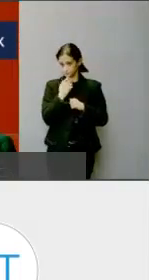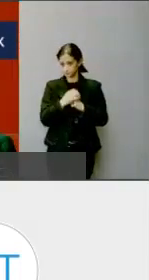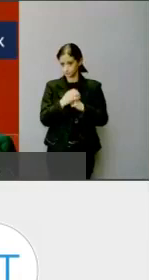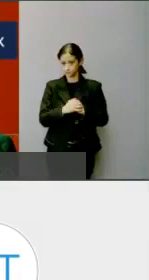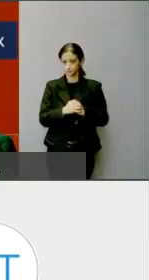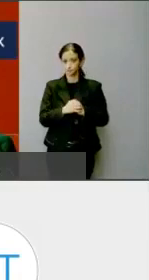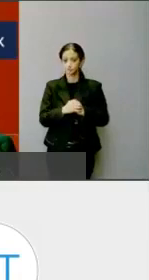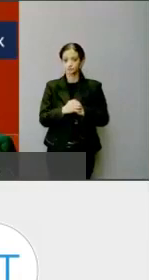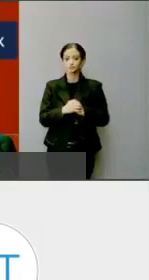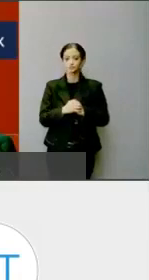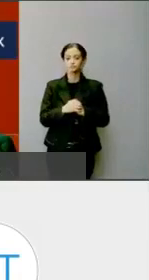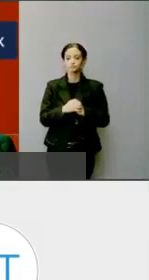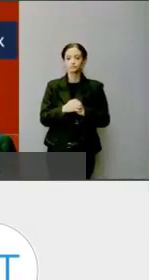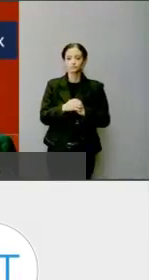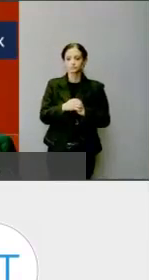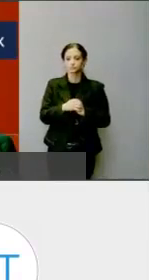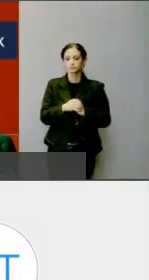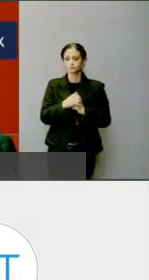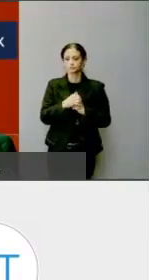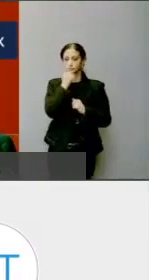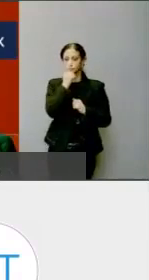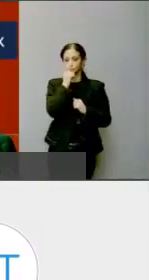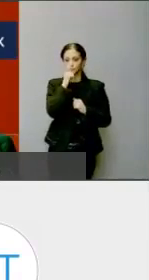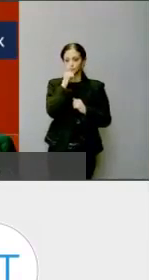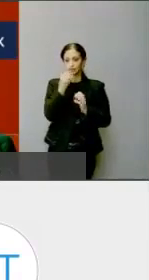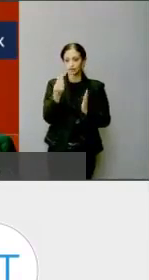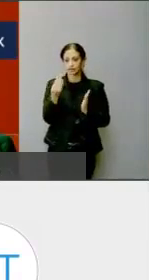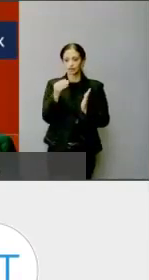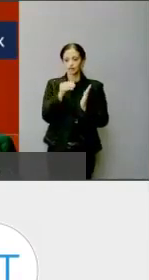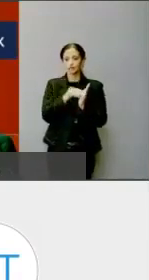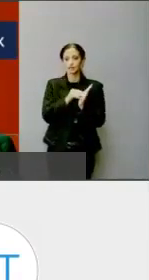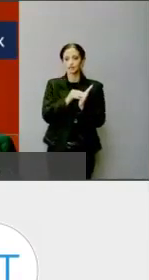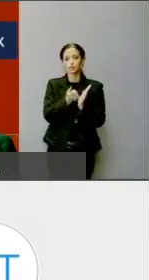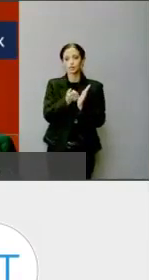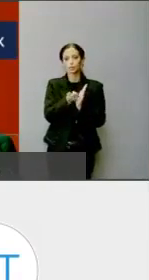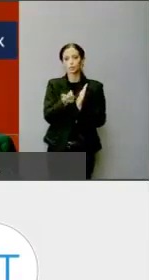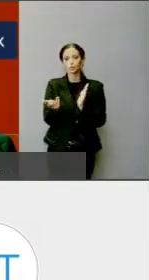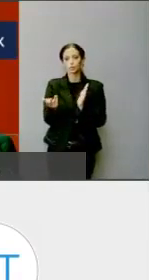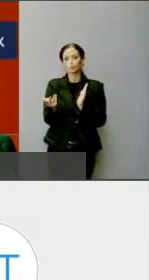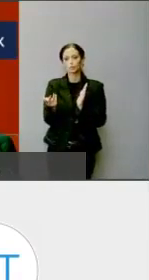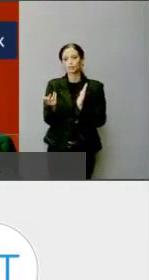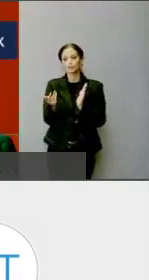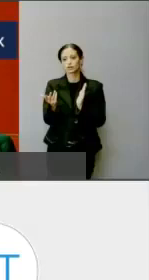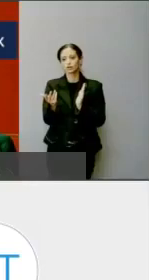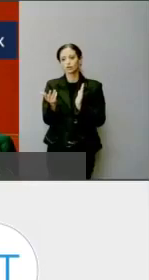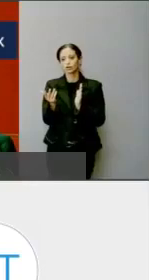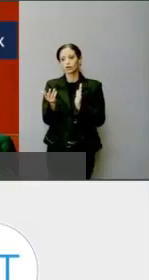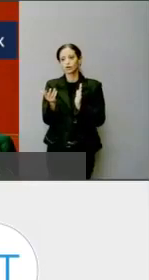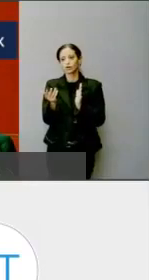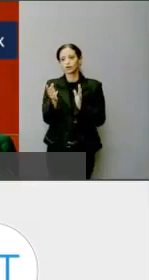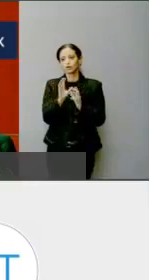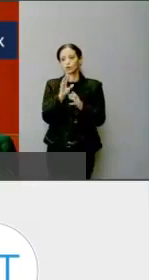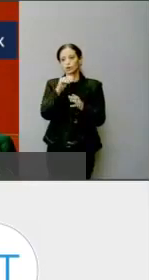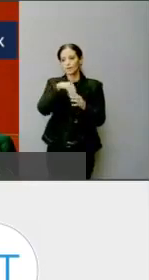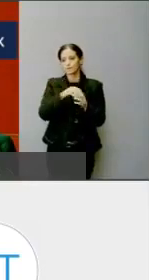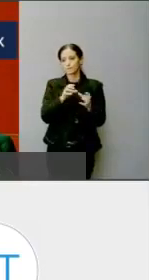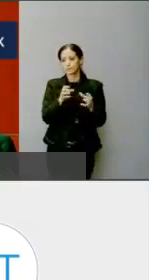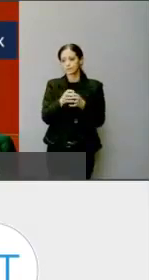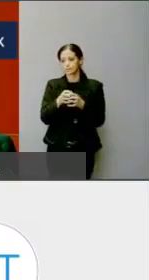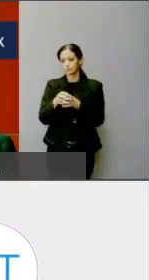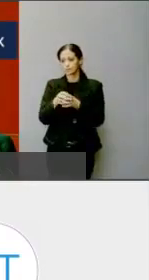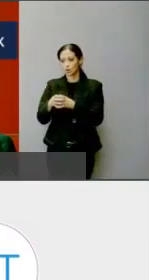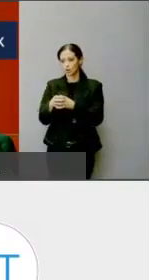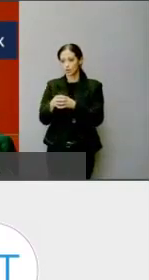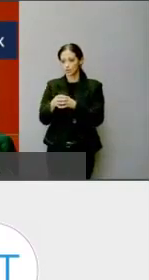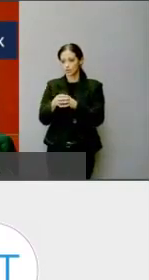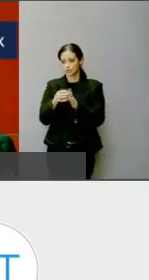e scusate allora integro col numero di quelli compresi nei tre blocchi in base al criterio che